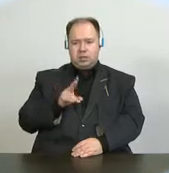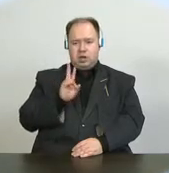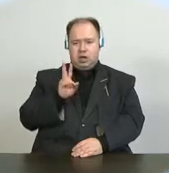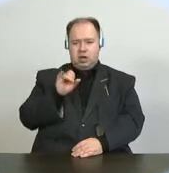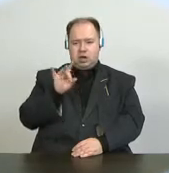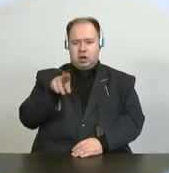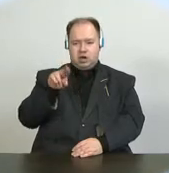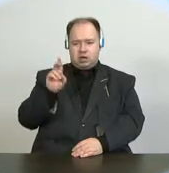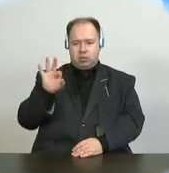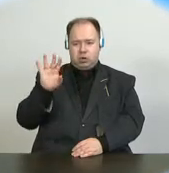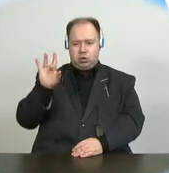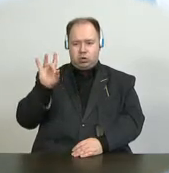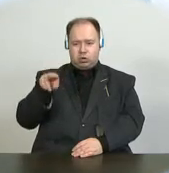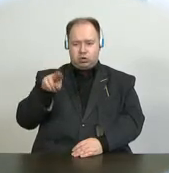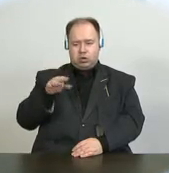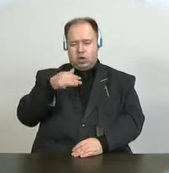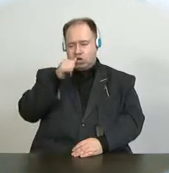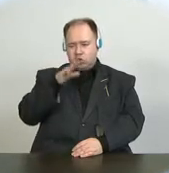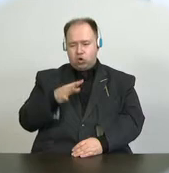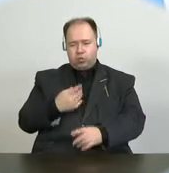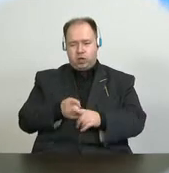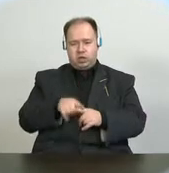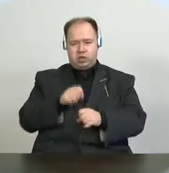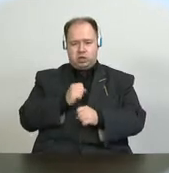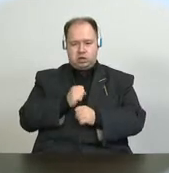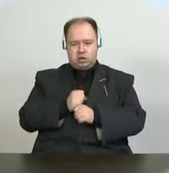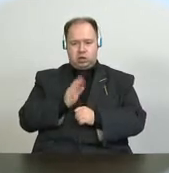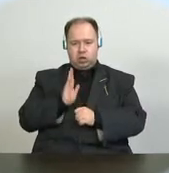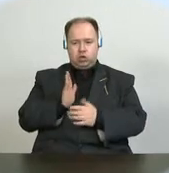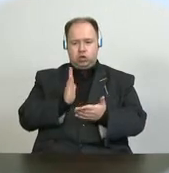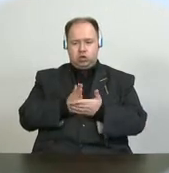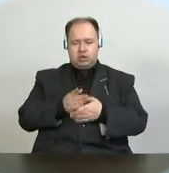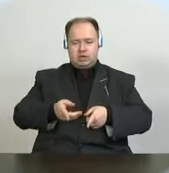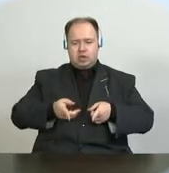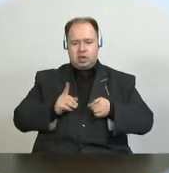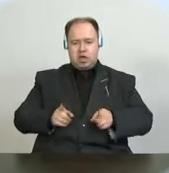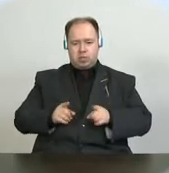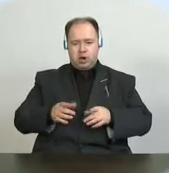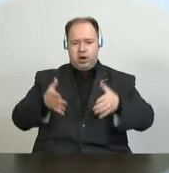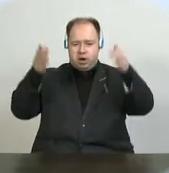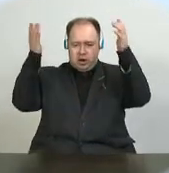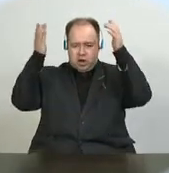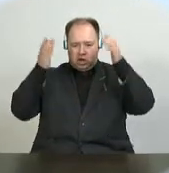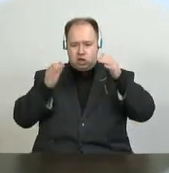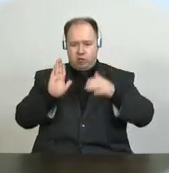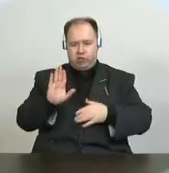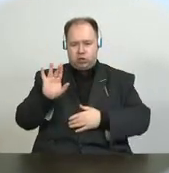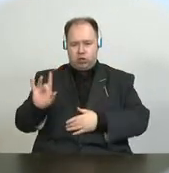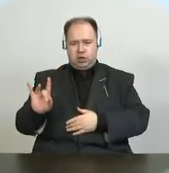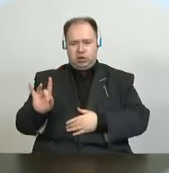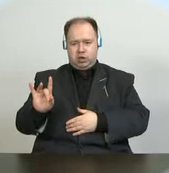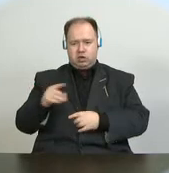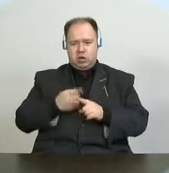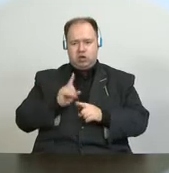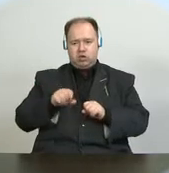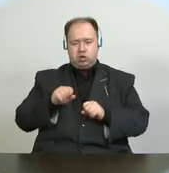делается слишком простое устройство но есть уже нормальный шлем виртуальной реальности которые в